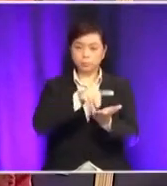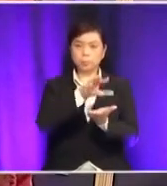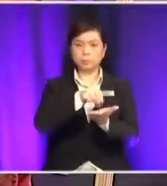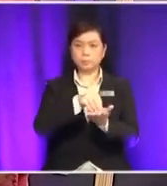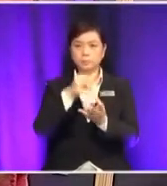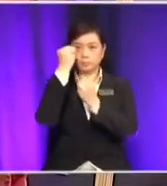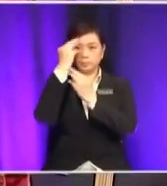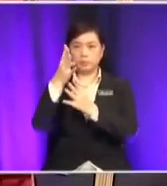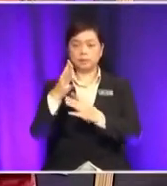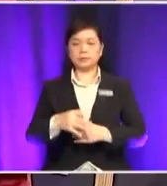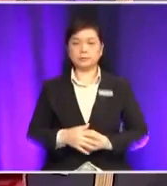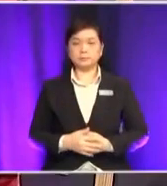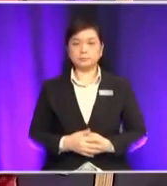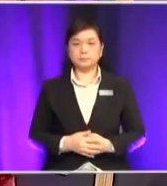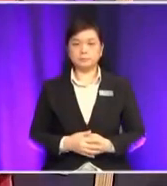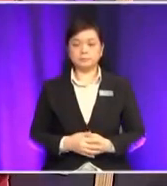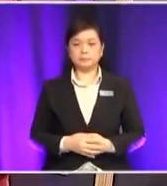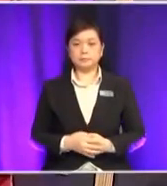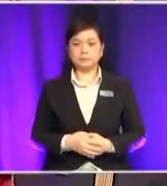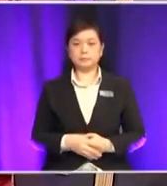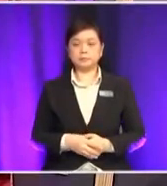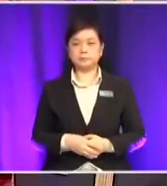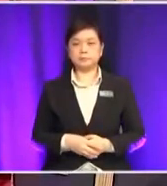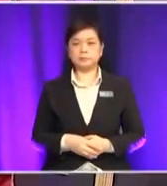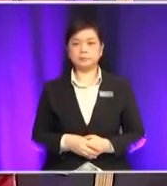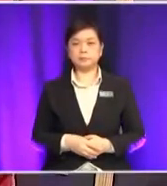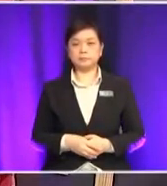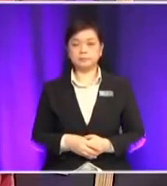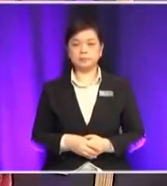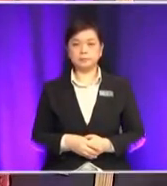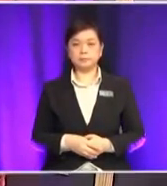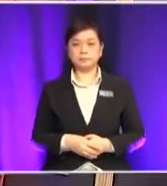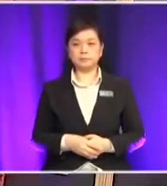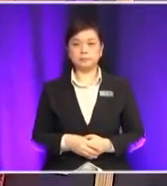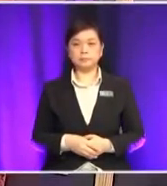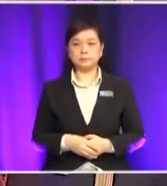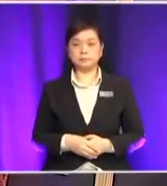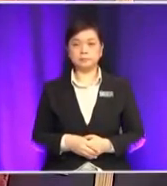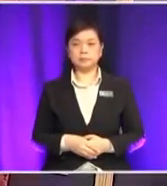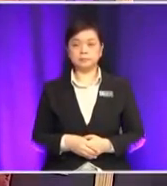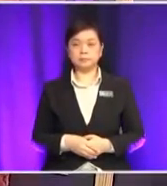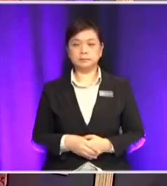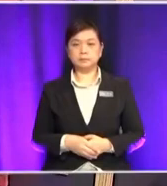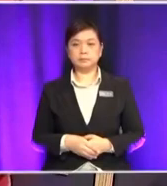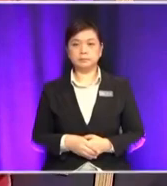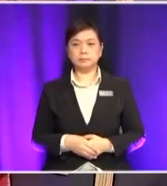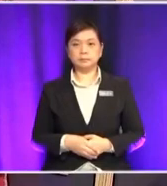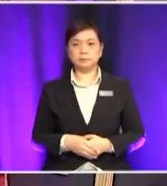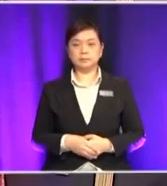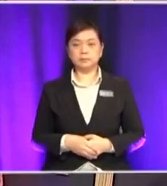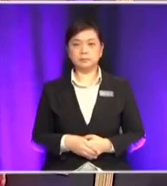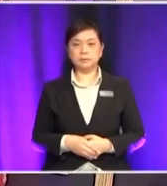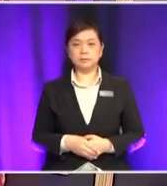sebelum kita habis statemen kali enggak ke sini kita riket balik lah ya